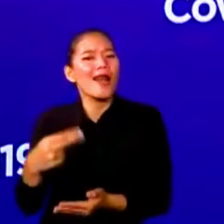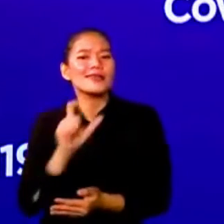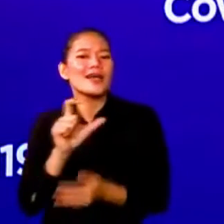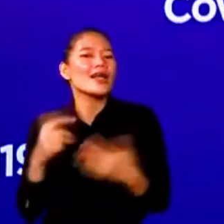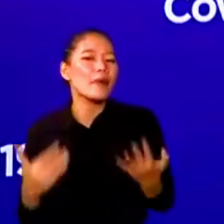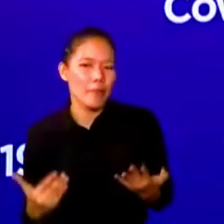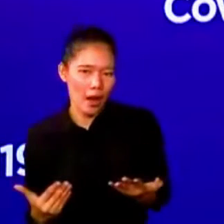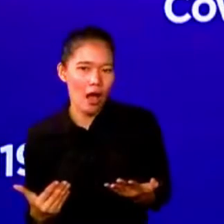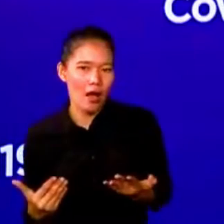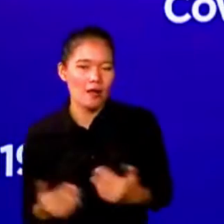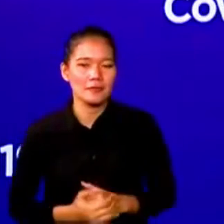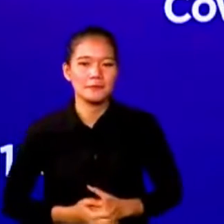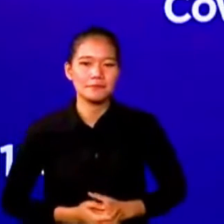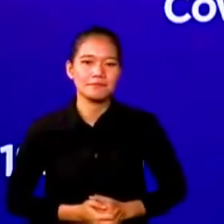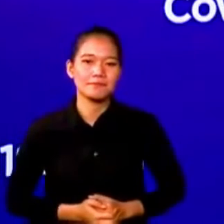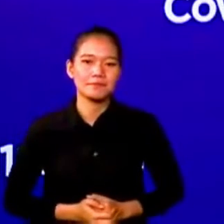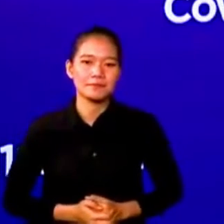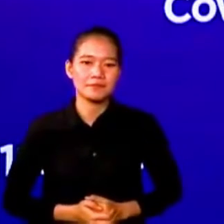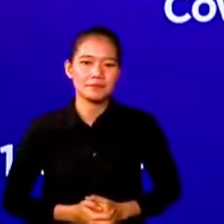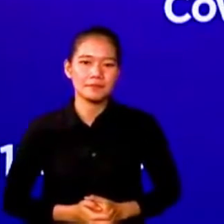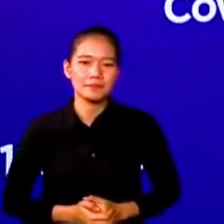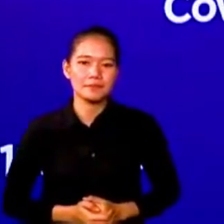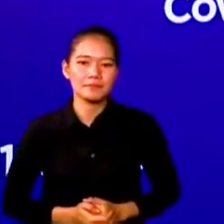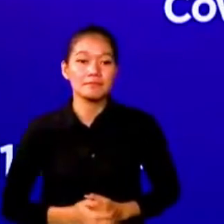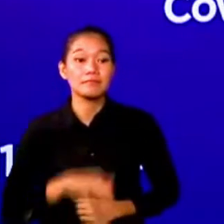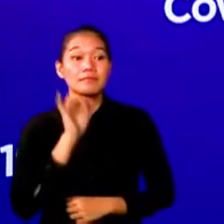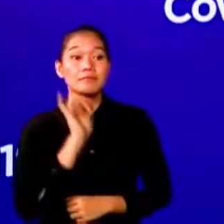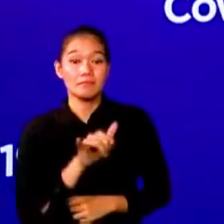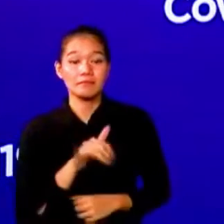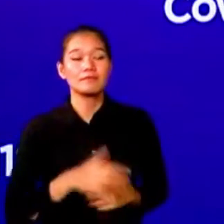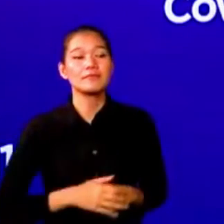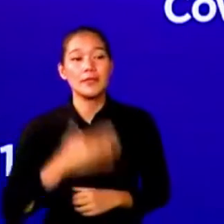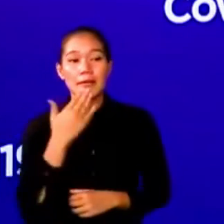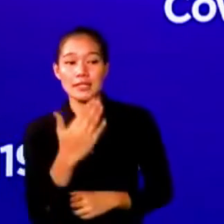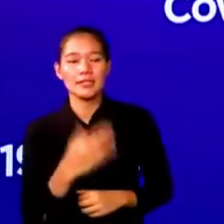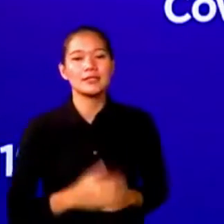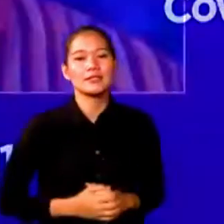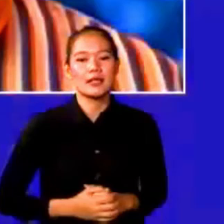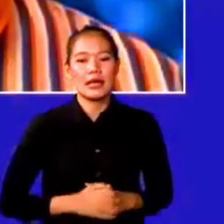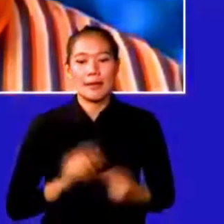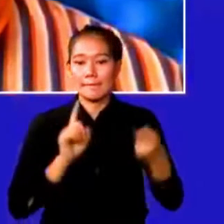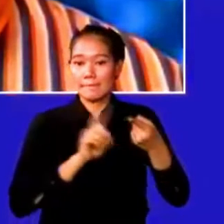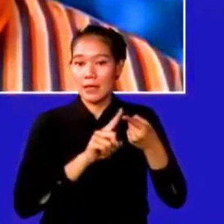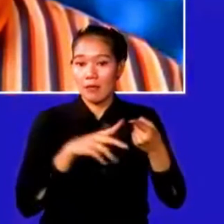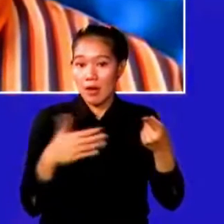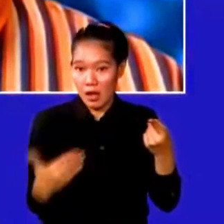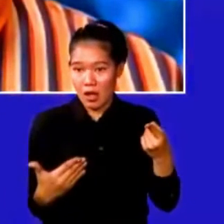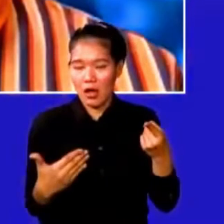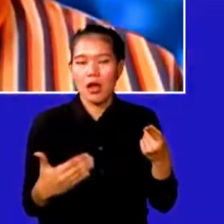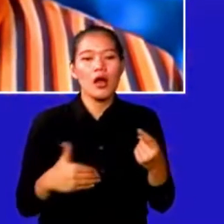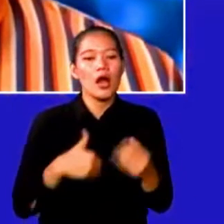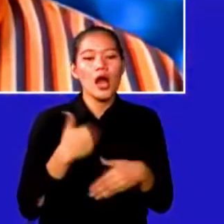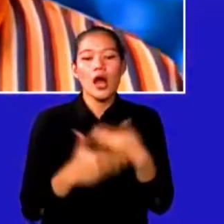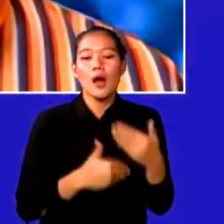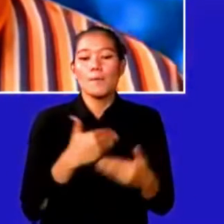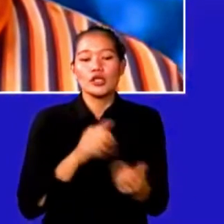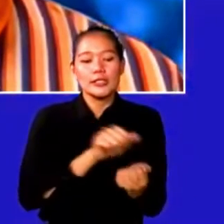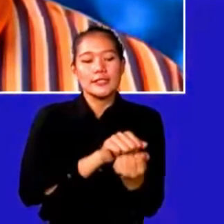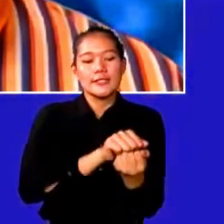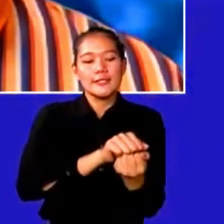umat muslim nih dalam jangka panjang ya terima kasih yang pertama proses